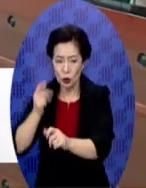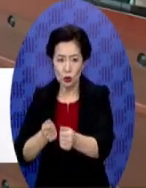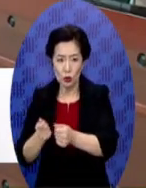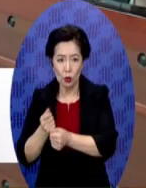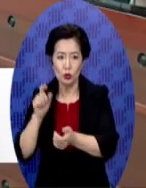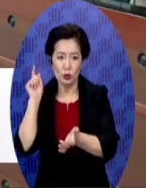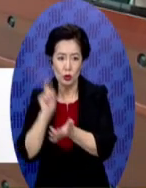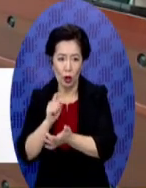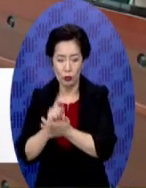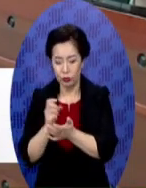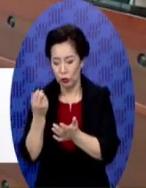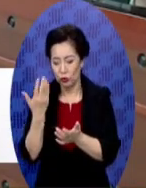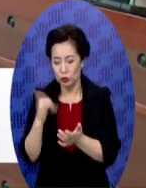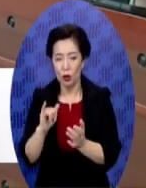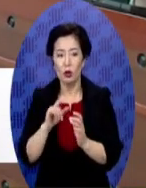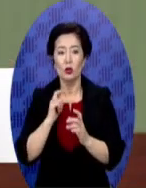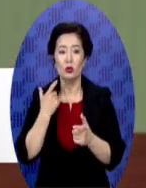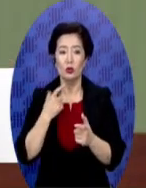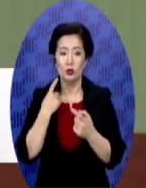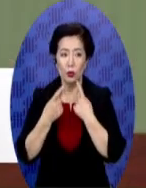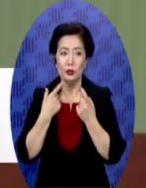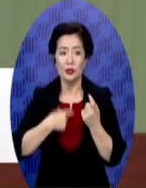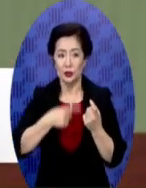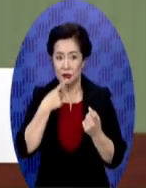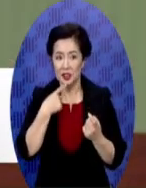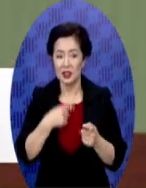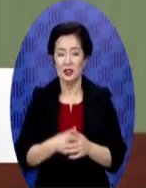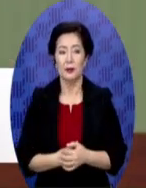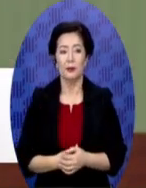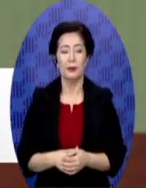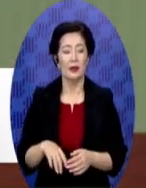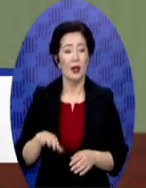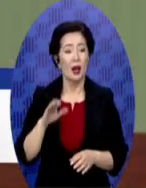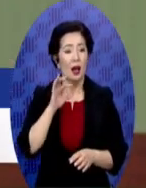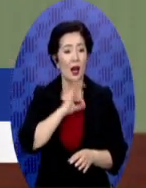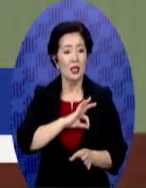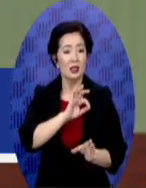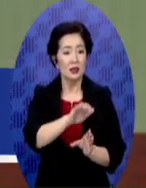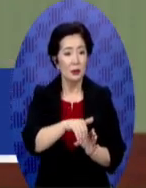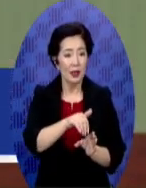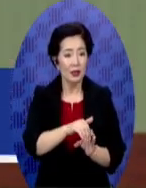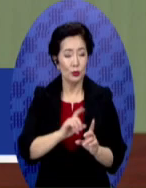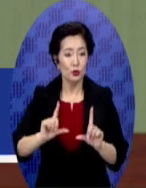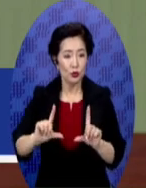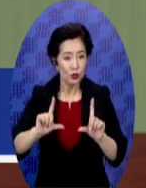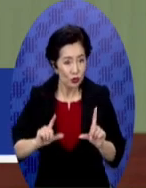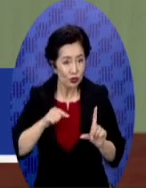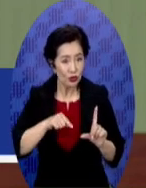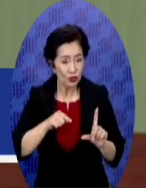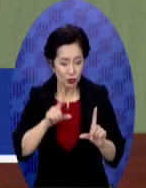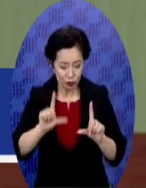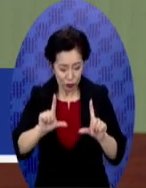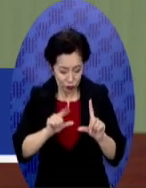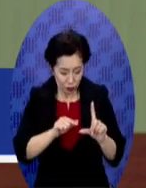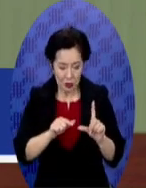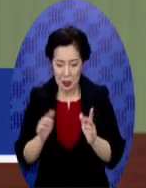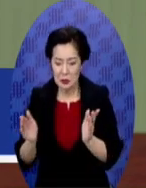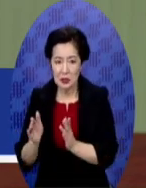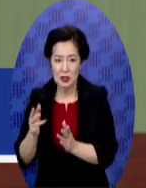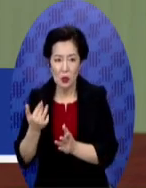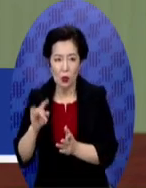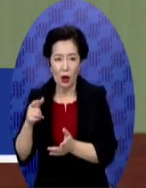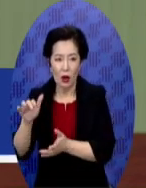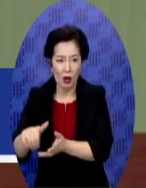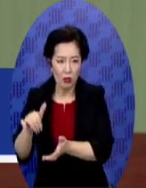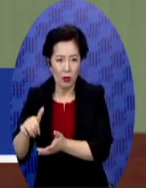шаардлагатай гэдгийг зөвлөлийн гишүүд хэлж байна. Бид бол ашигт малтмлын тусгай зөвшөөрөл эзэмшиж байгаа хүмүүс, бичил уурхаагаар ашигт малтмал олборлож